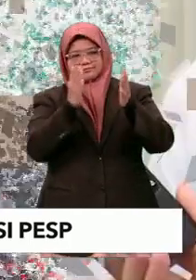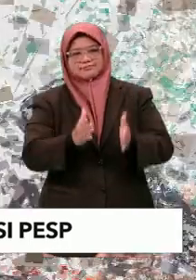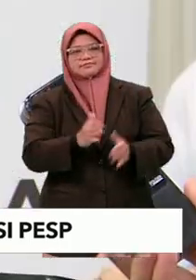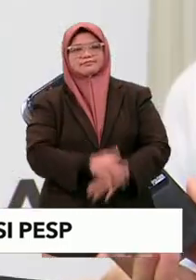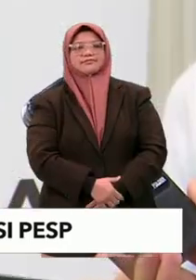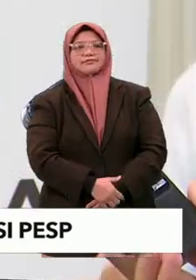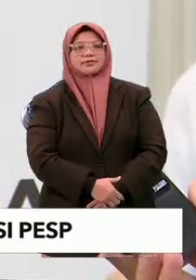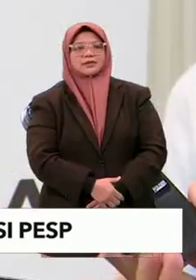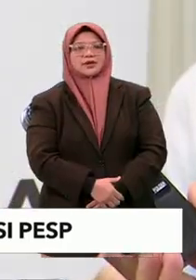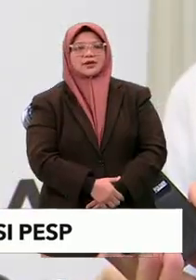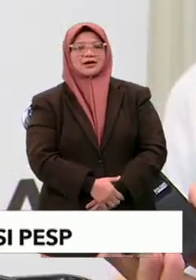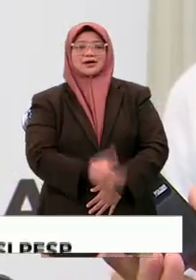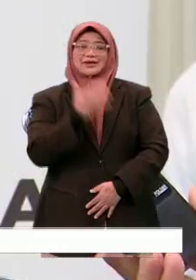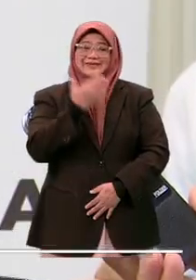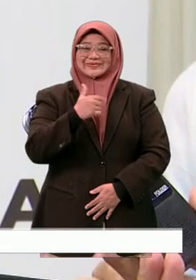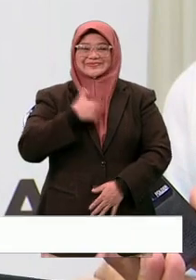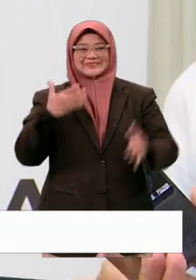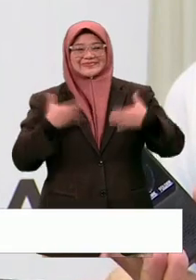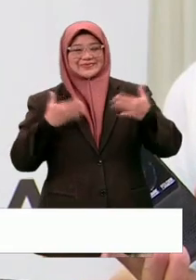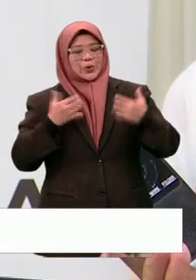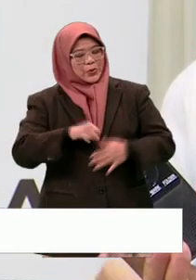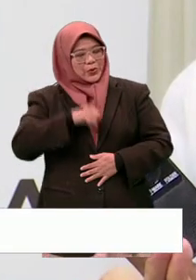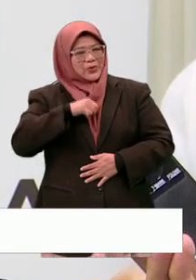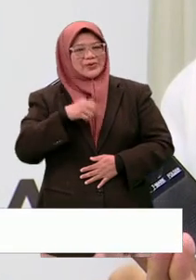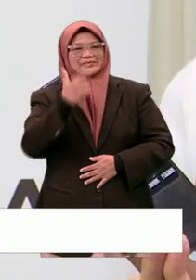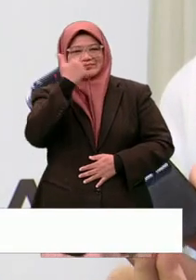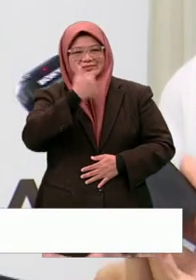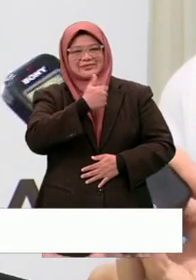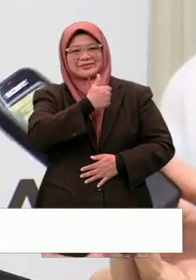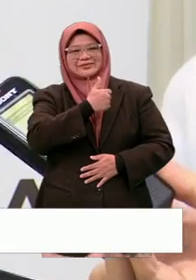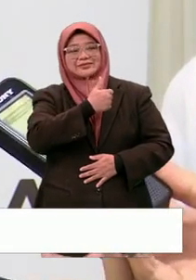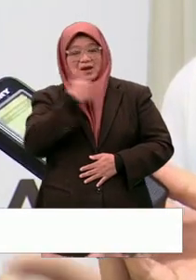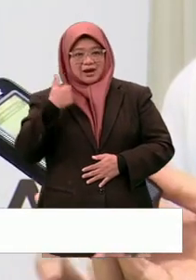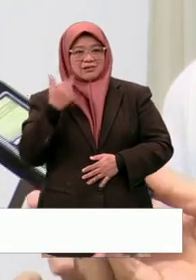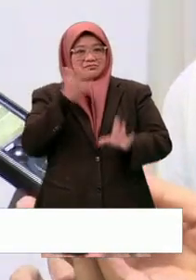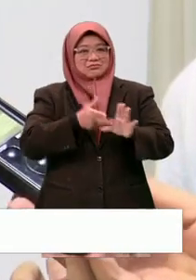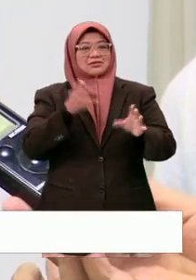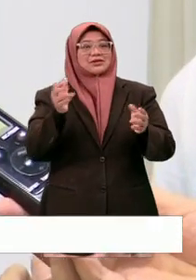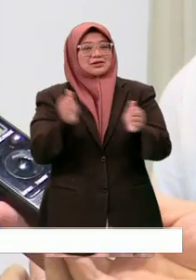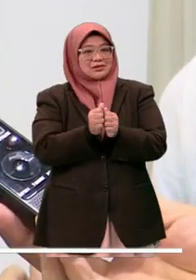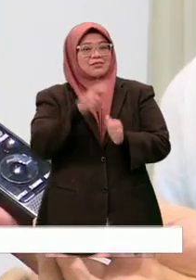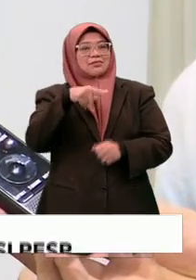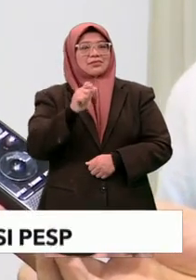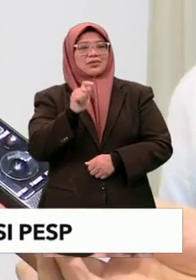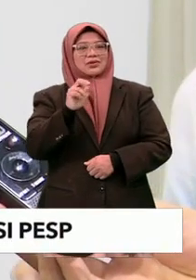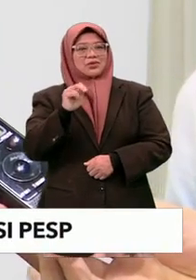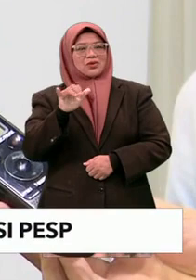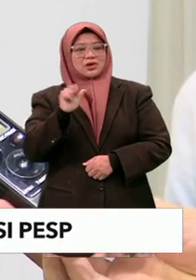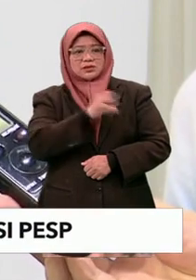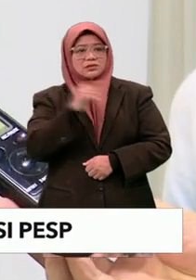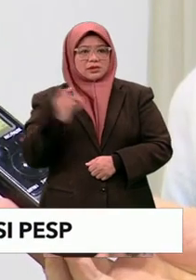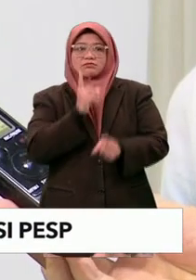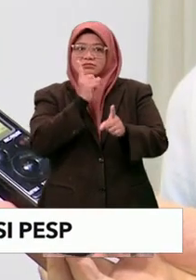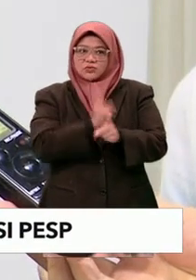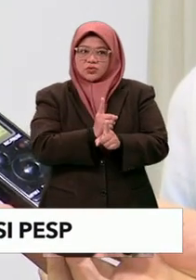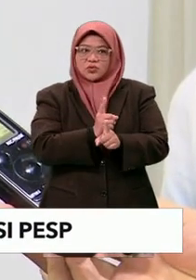lah. Pastilah saya berasa amat gembira dengan bangga kerana dapat melibatkan diri saya dengan Petronas, yang semestinya Petronas ini